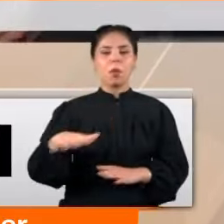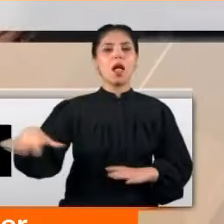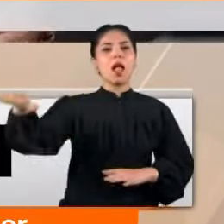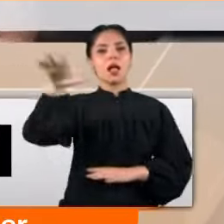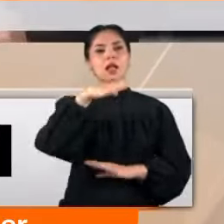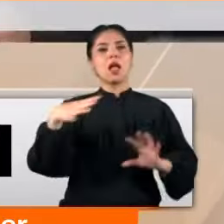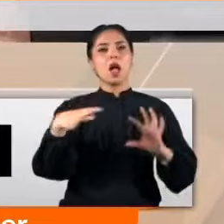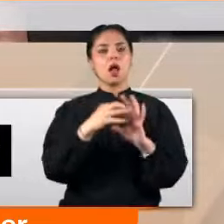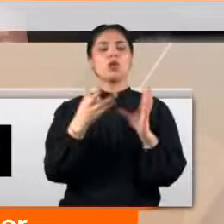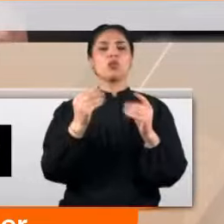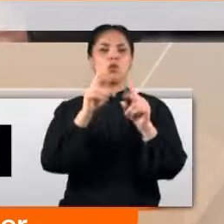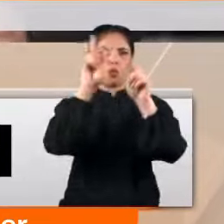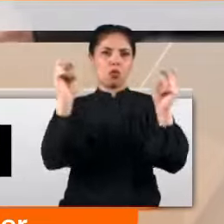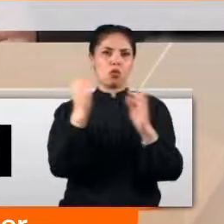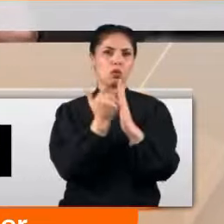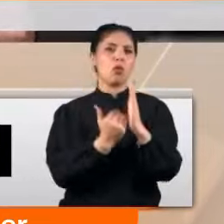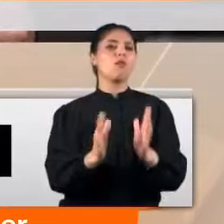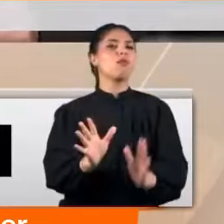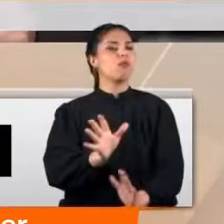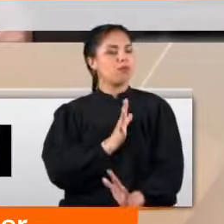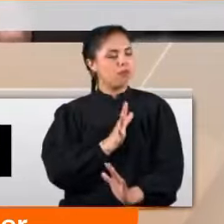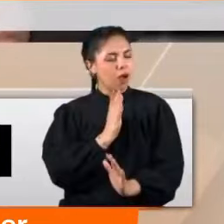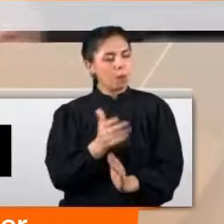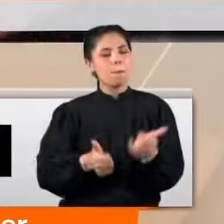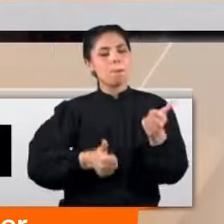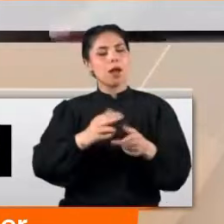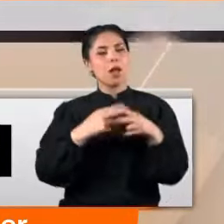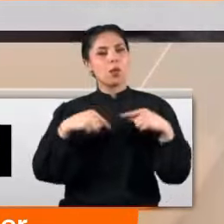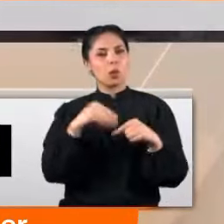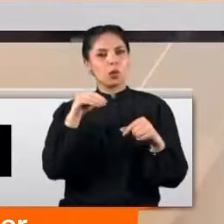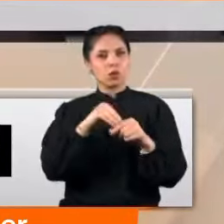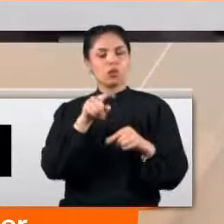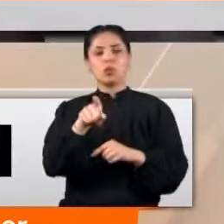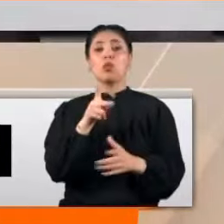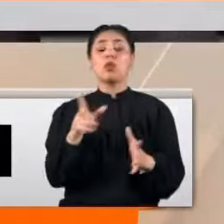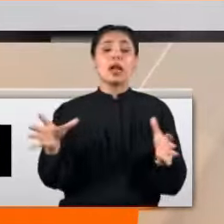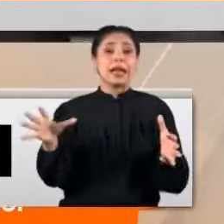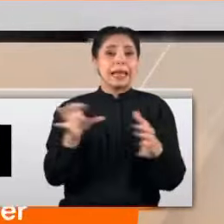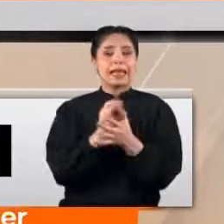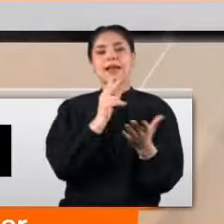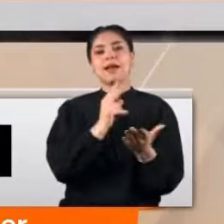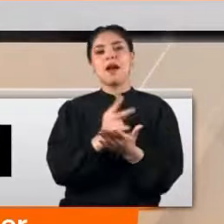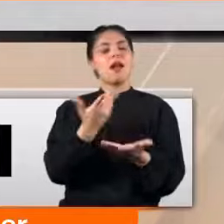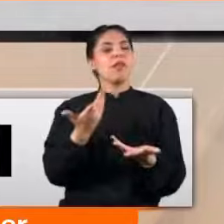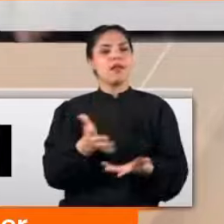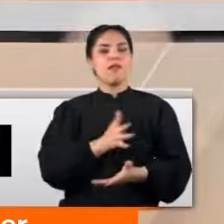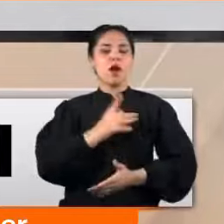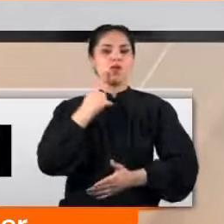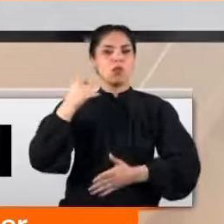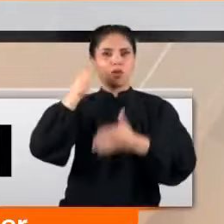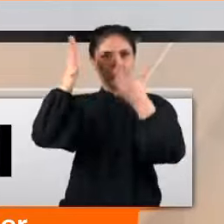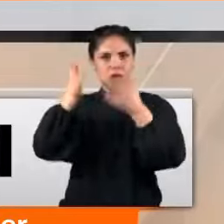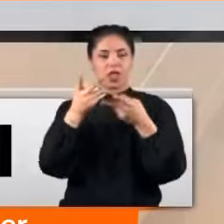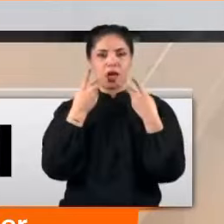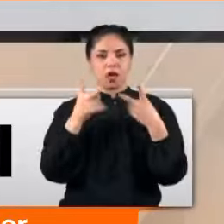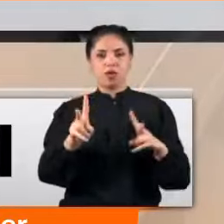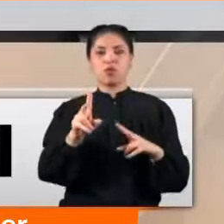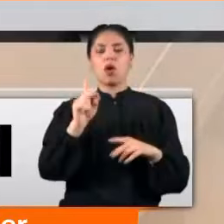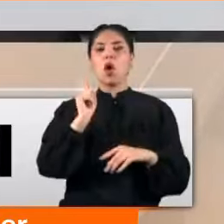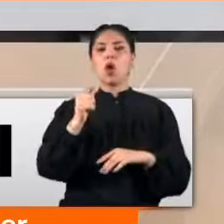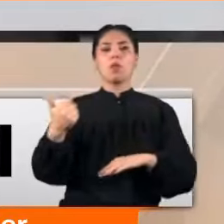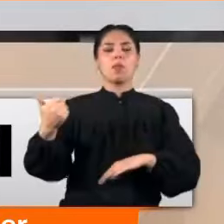fazla başlık var, gündem maddesi var kabinede. Bunlarla ilgili kararları da Cumhurbaşkanı açıklayacak ama öğretmen adaylarının özel bir durumu var.